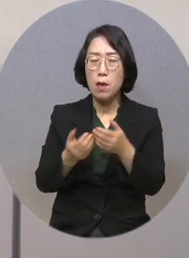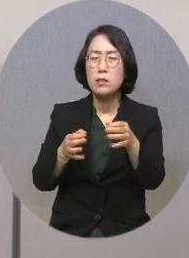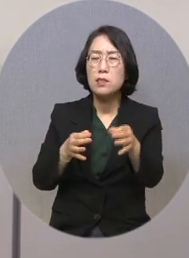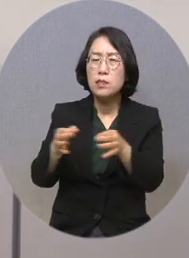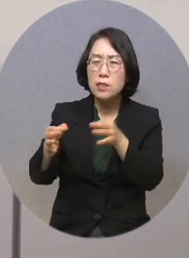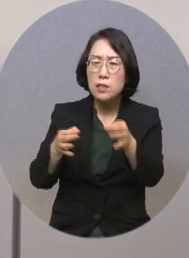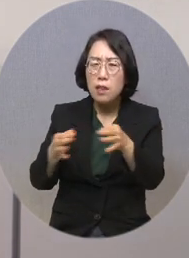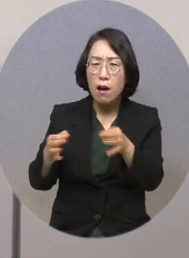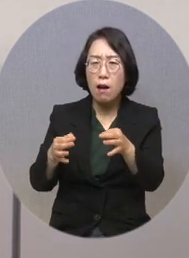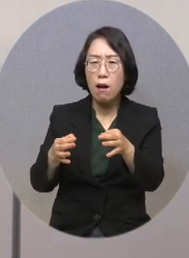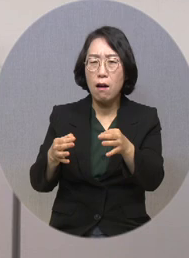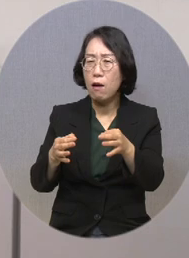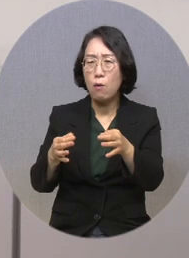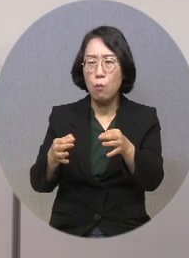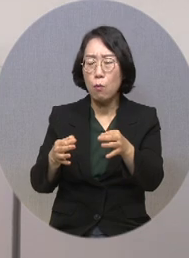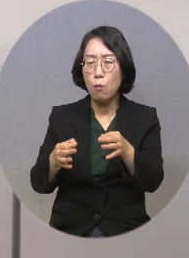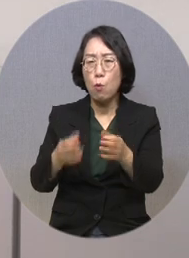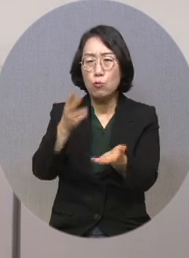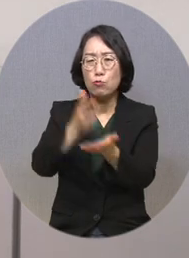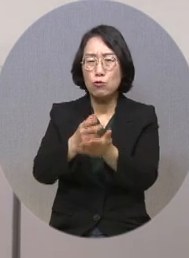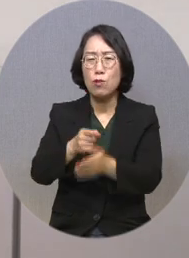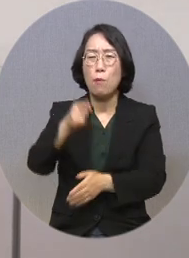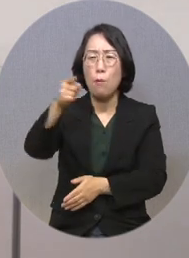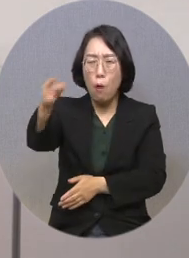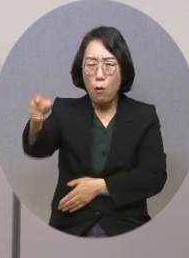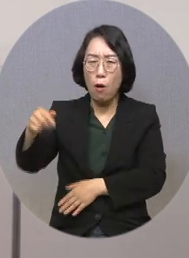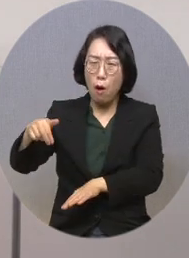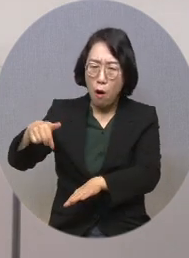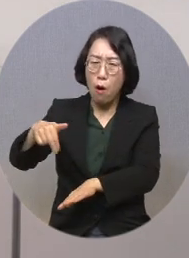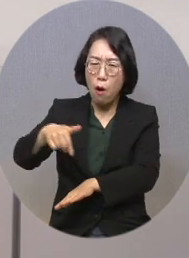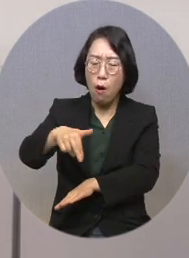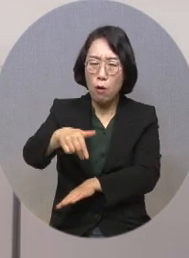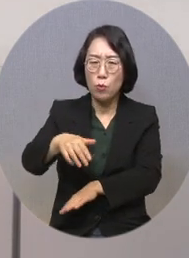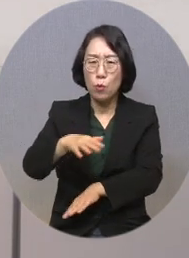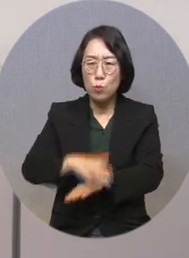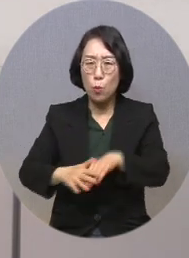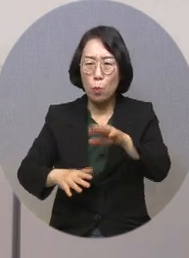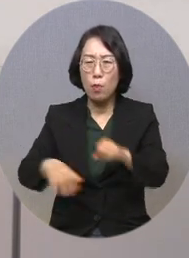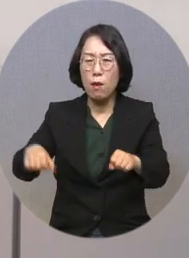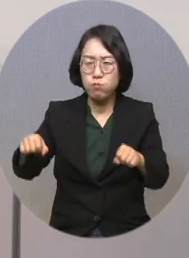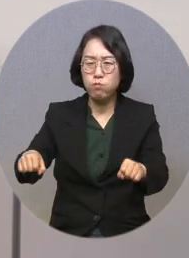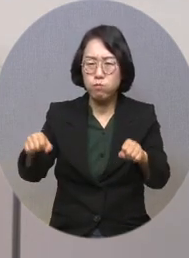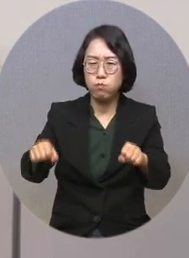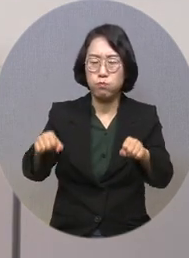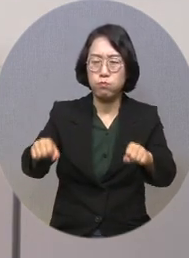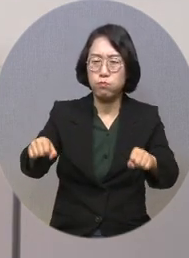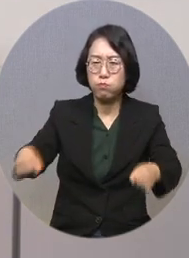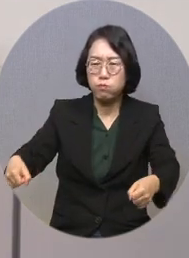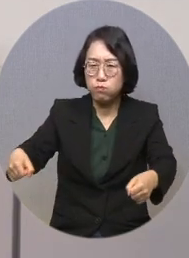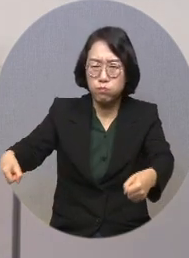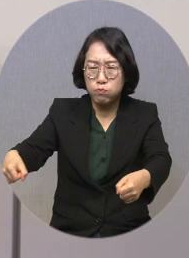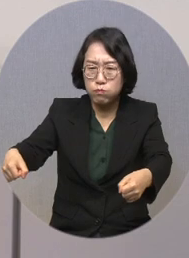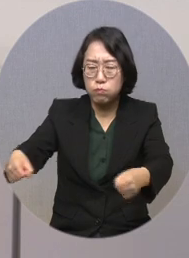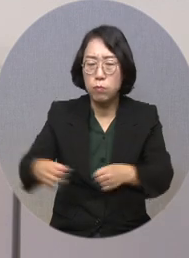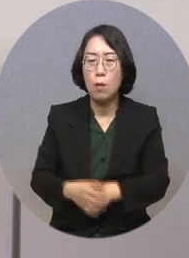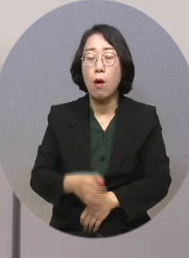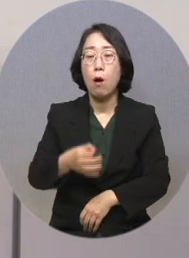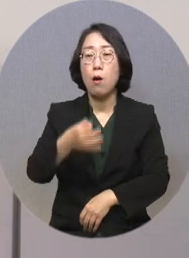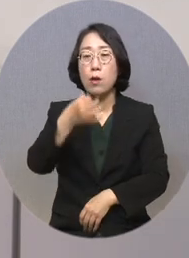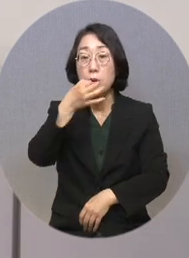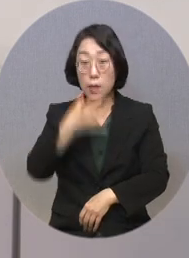전통시장은 주차장과의 거리가 멀고 구매한 물건을 손으로 운반해야 하기에 오랜 시간 머무르기